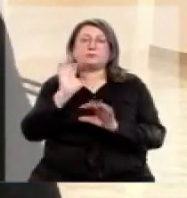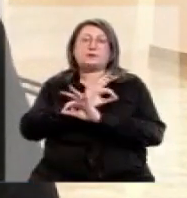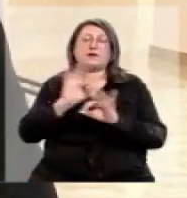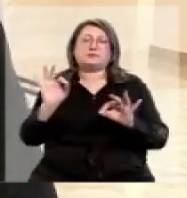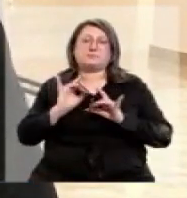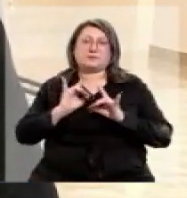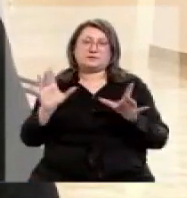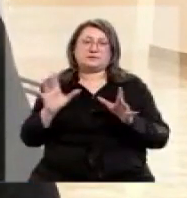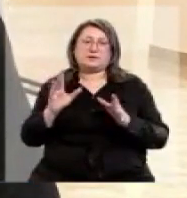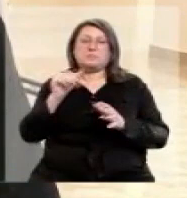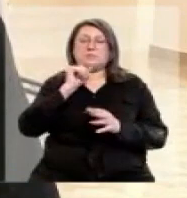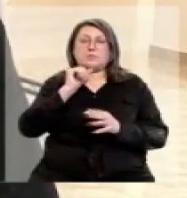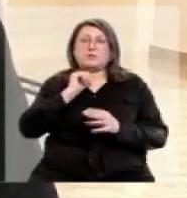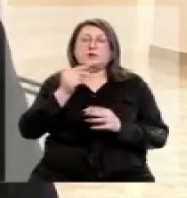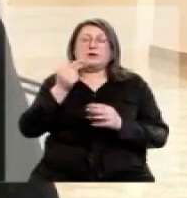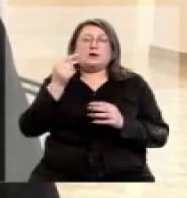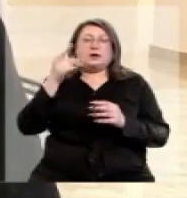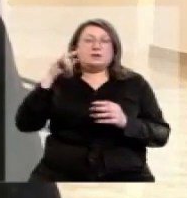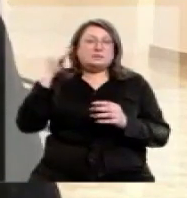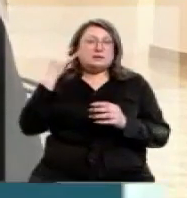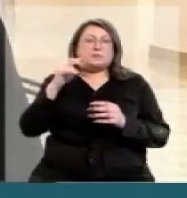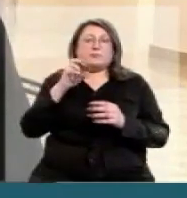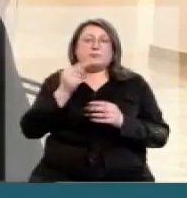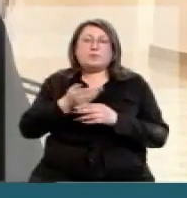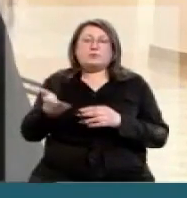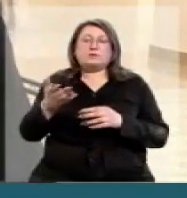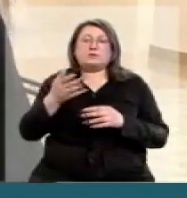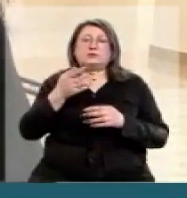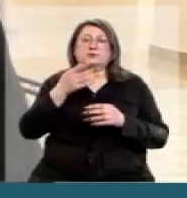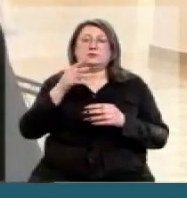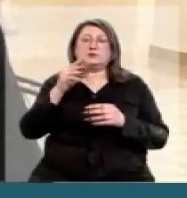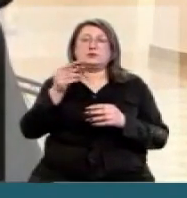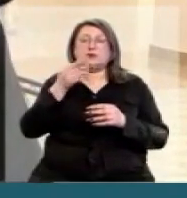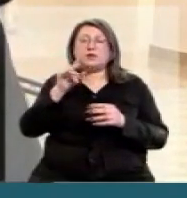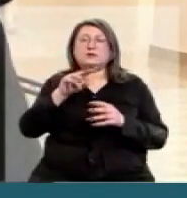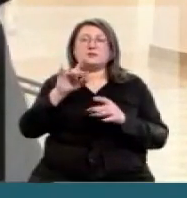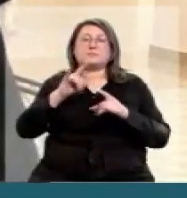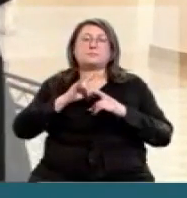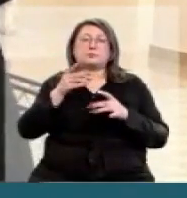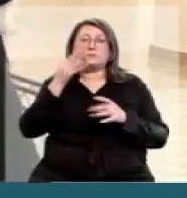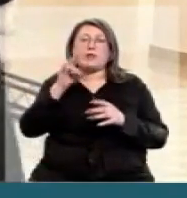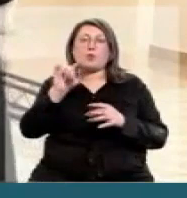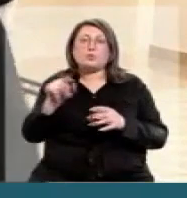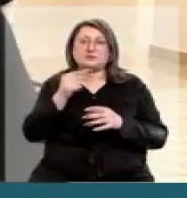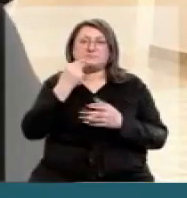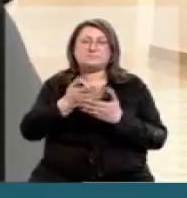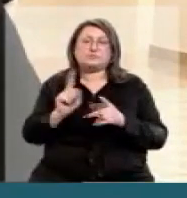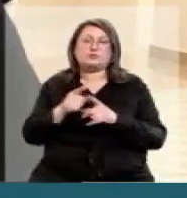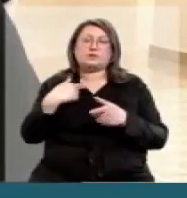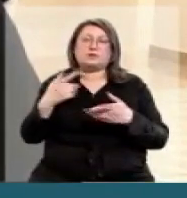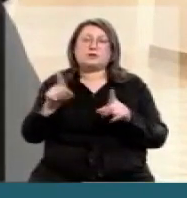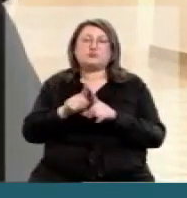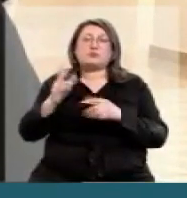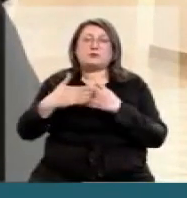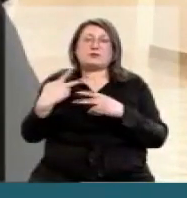тандана қарап жүрмін. Керемет мейрам, қазақ елінің ұлттық тағамдары бауырсақ, наурыз көжеден дәм таттым. Біз сияқты жаза басып,